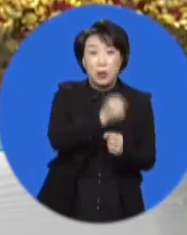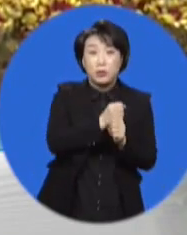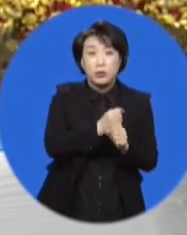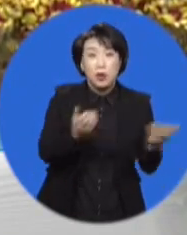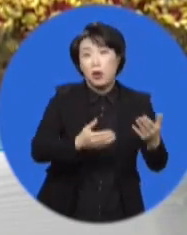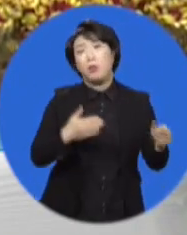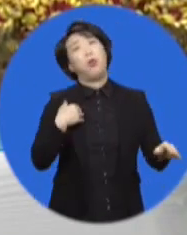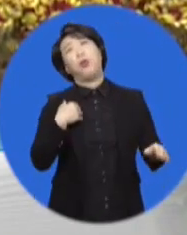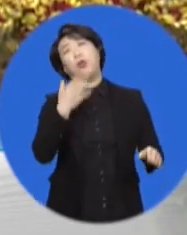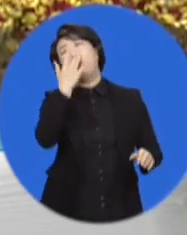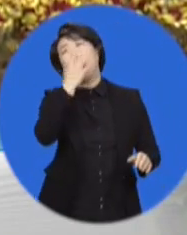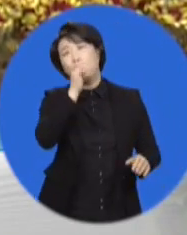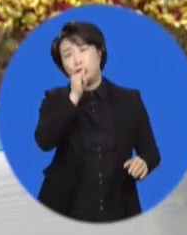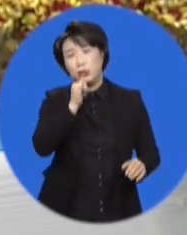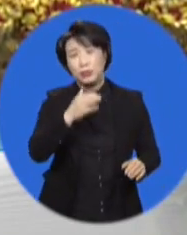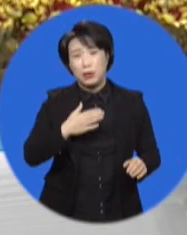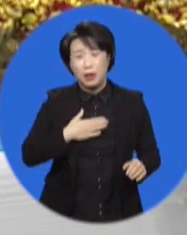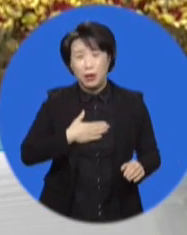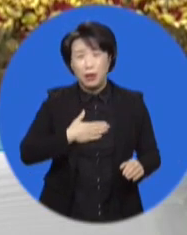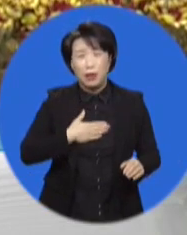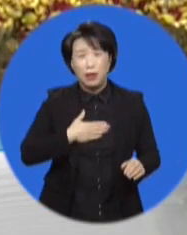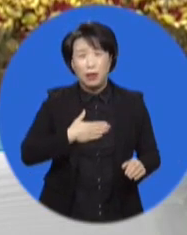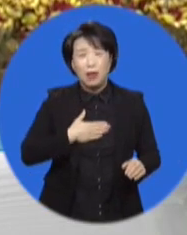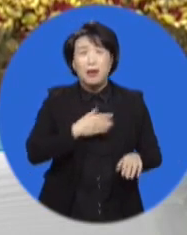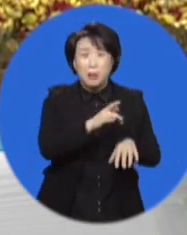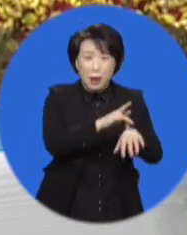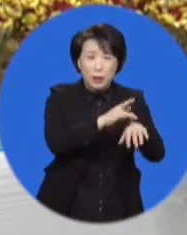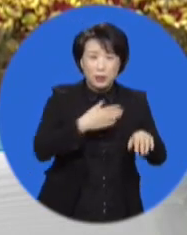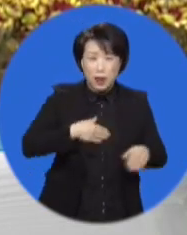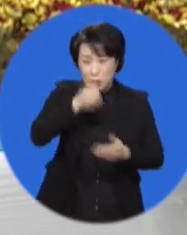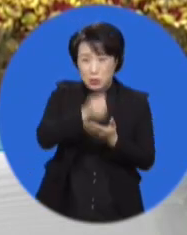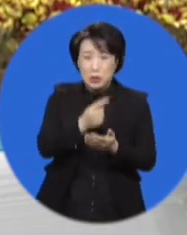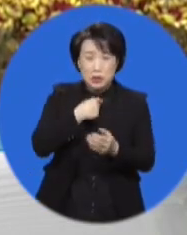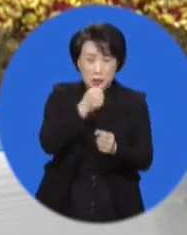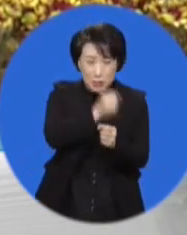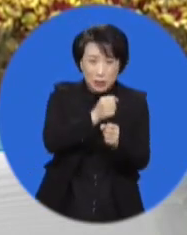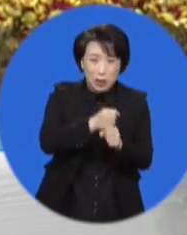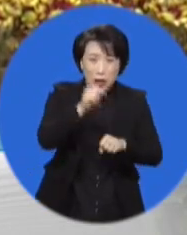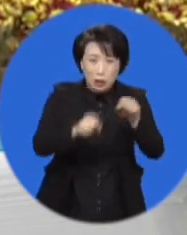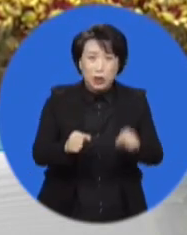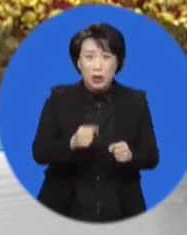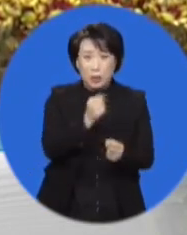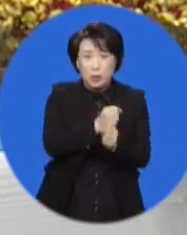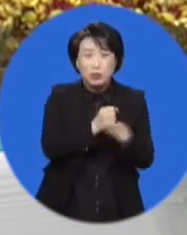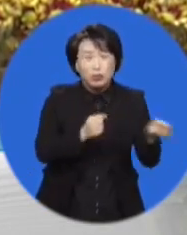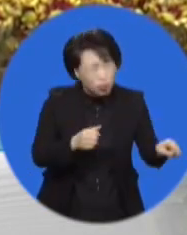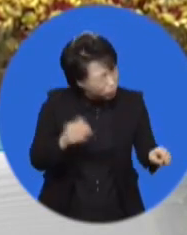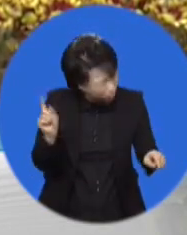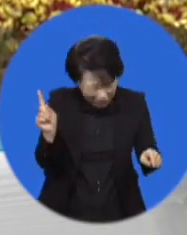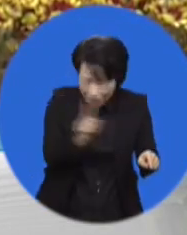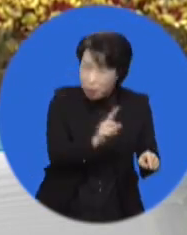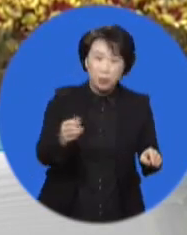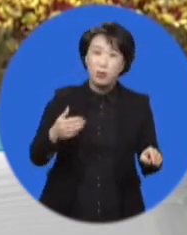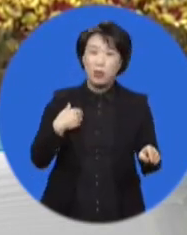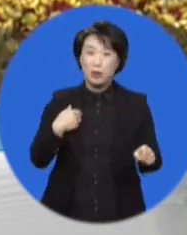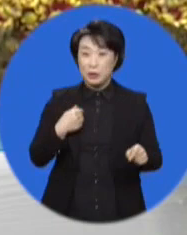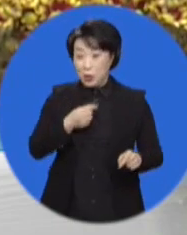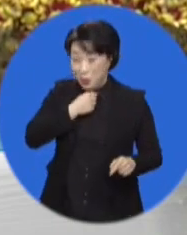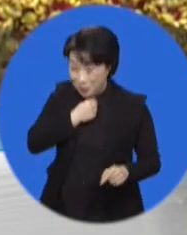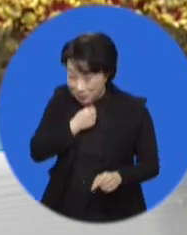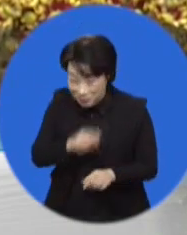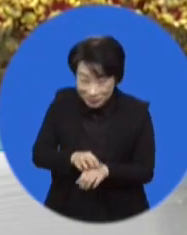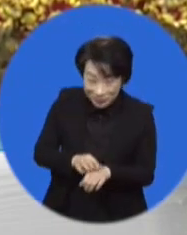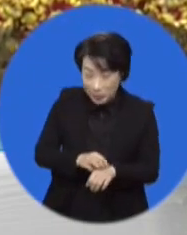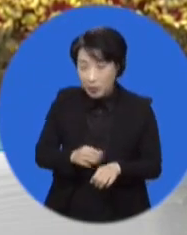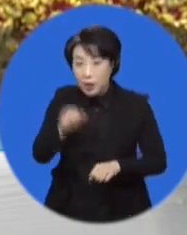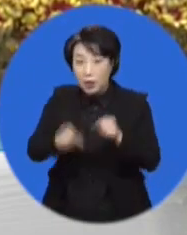몰라. 마귀가 이렇게 아주 죄짓게 만들어 행동하게 한 그것조차 몰라. 내가 하고 싶어서 하는 줄